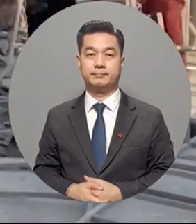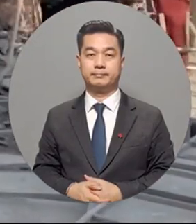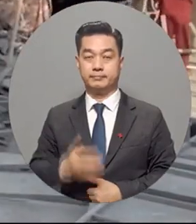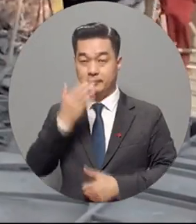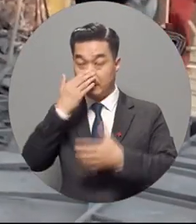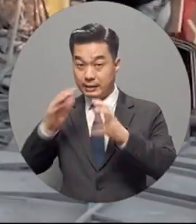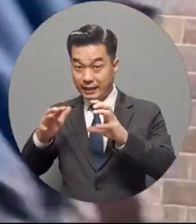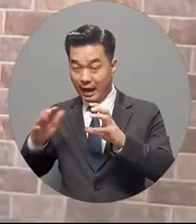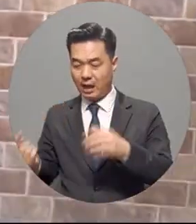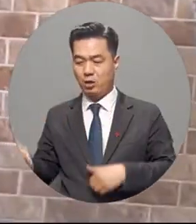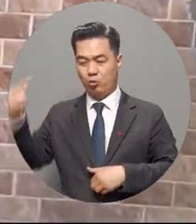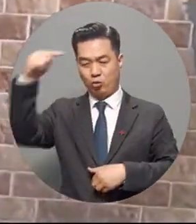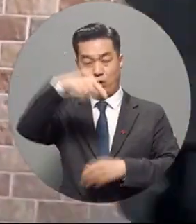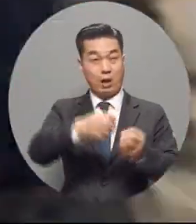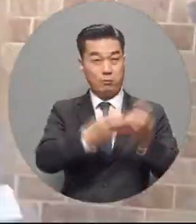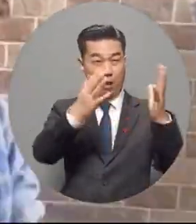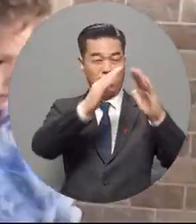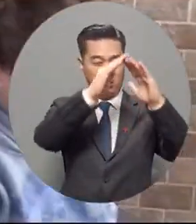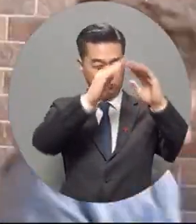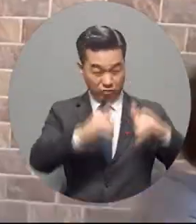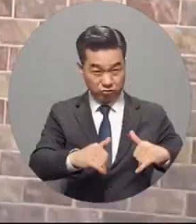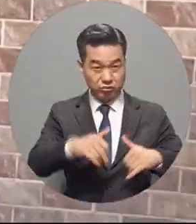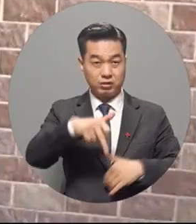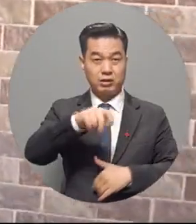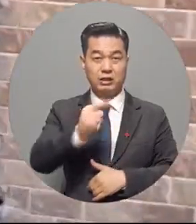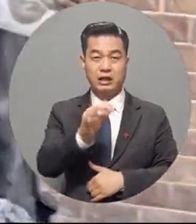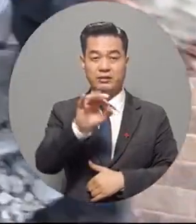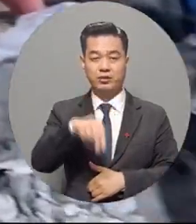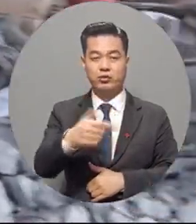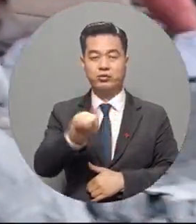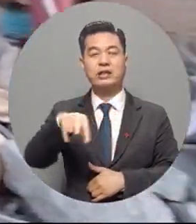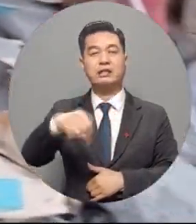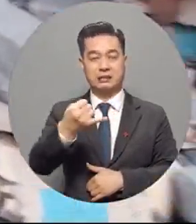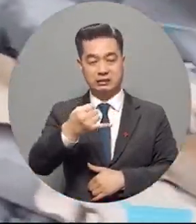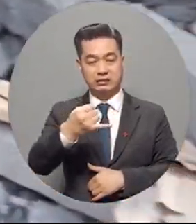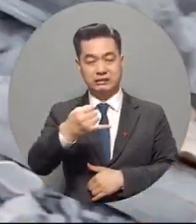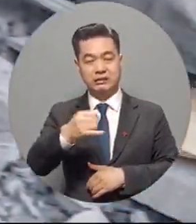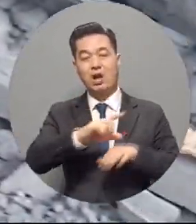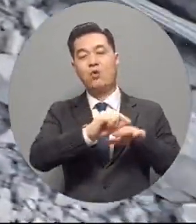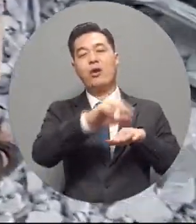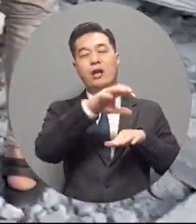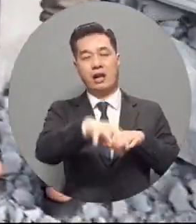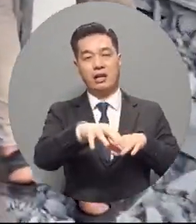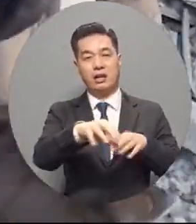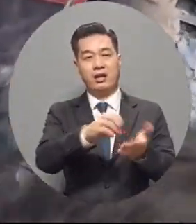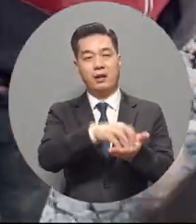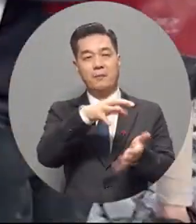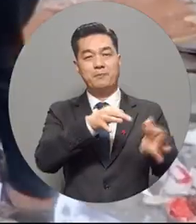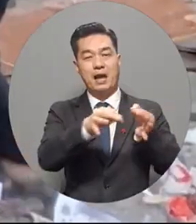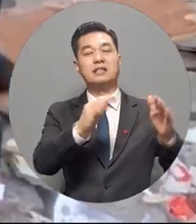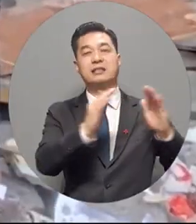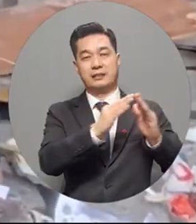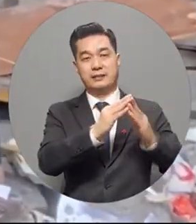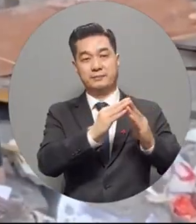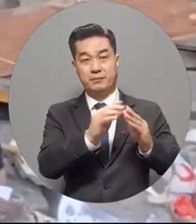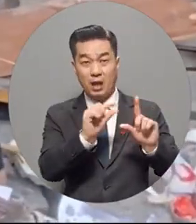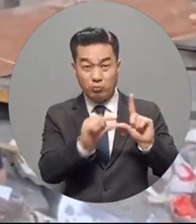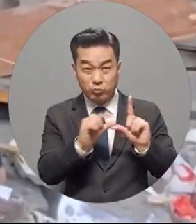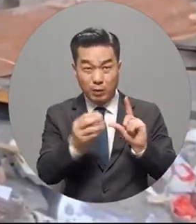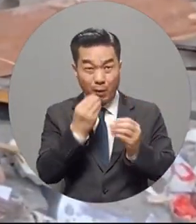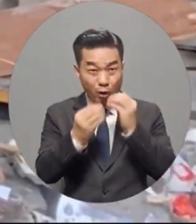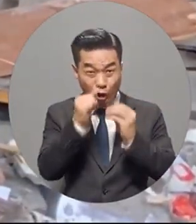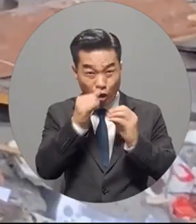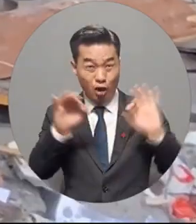이스라엘의 공습으로 무너진 가자지구 칸 유니스 외곽의 빵집입니다. 굶주린 주민들이 빵 조각이라도 건지기 위해